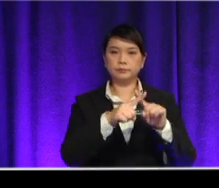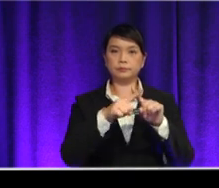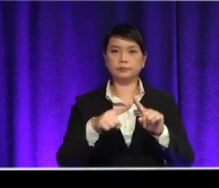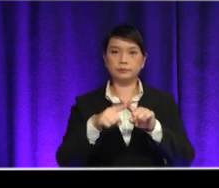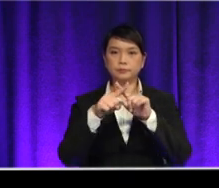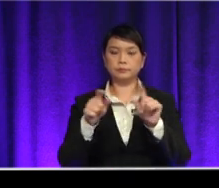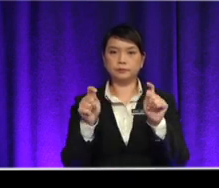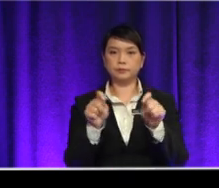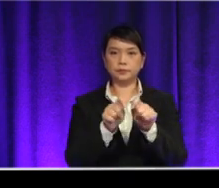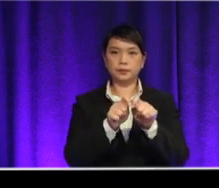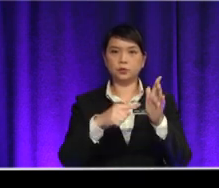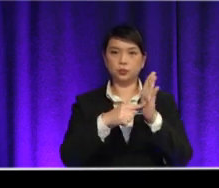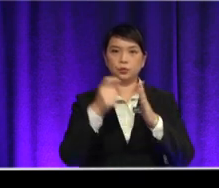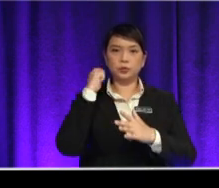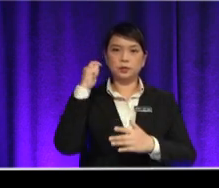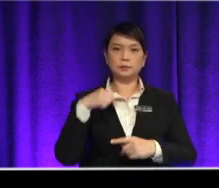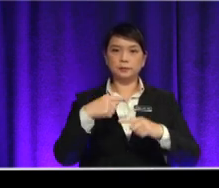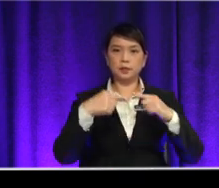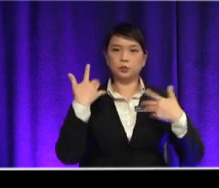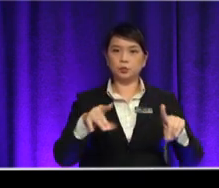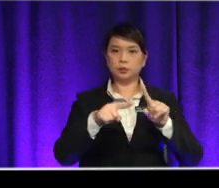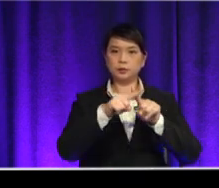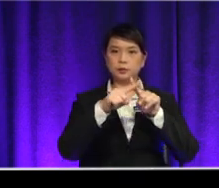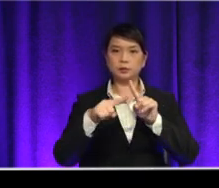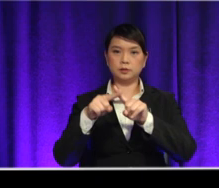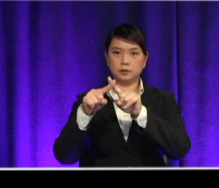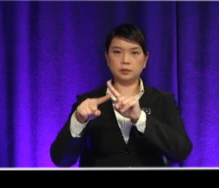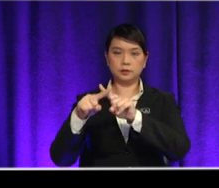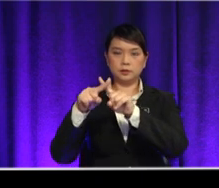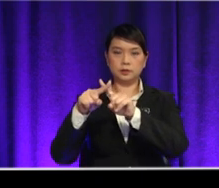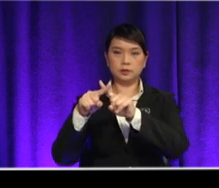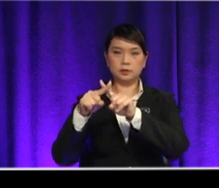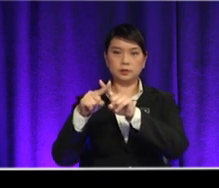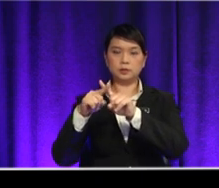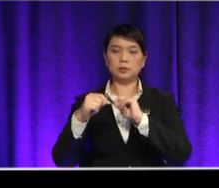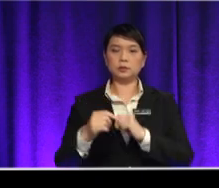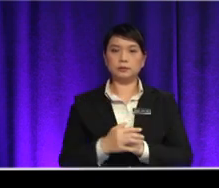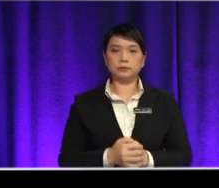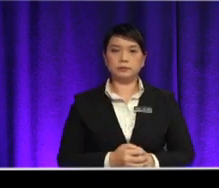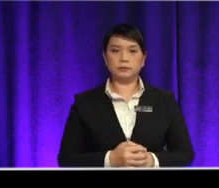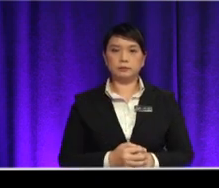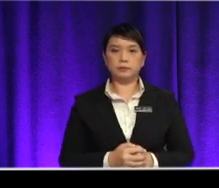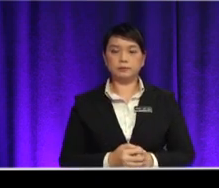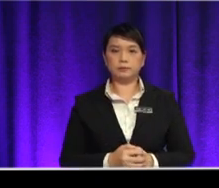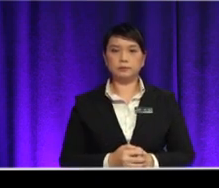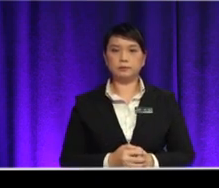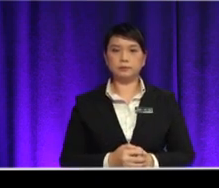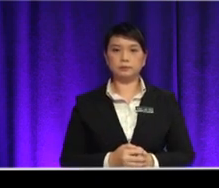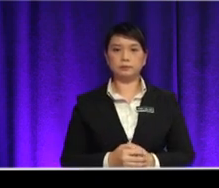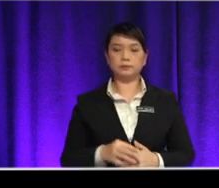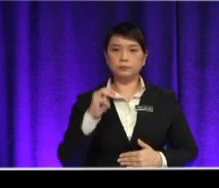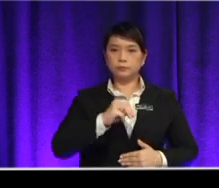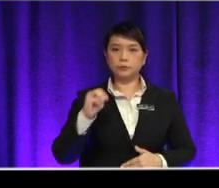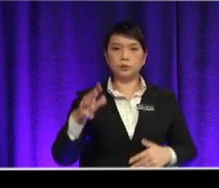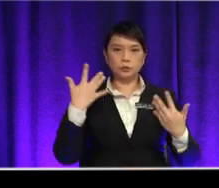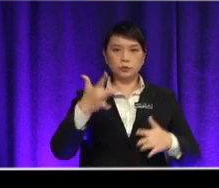tadi. Bila kita dah plot, kita dah ada nilai kekerapan di sini, Yanisa. Okey, sebab saya tahu murid dah pandai untuk plot.